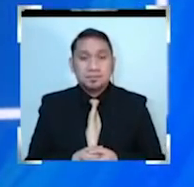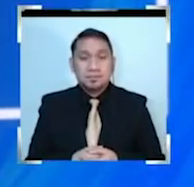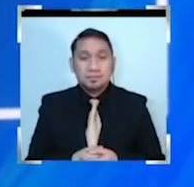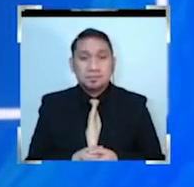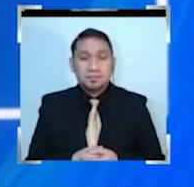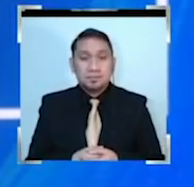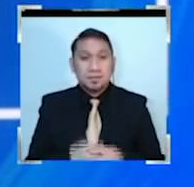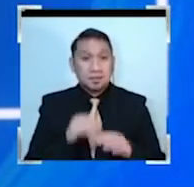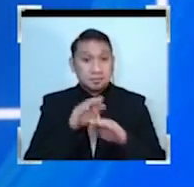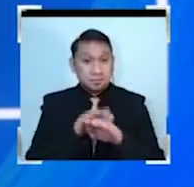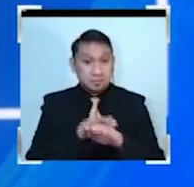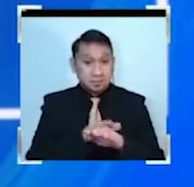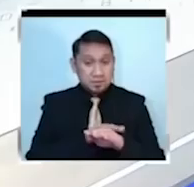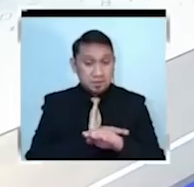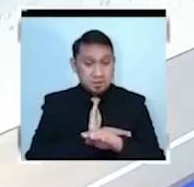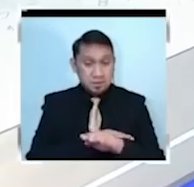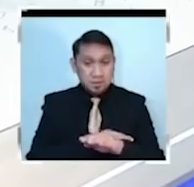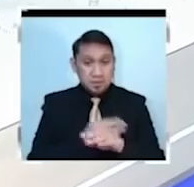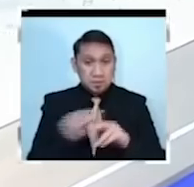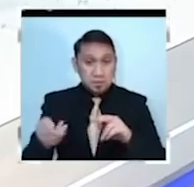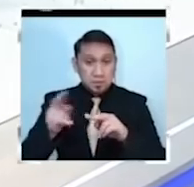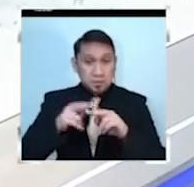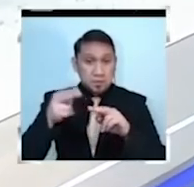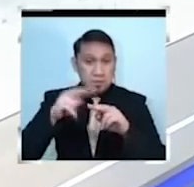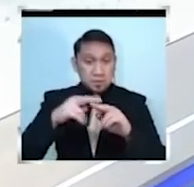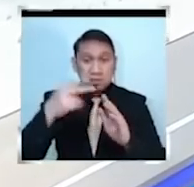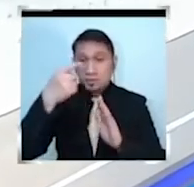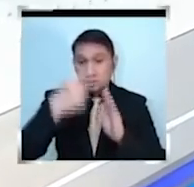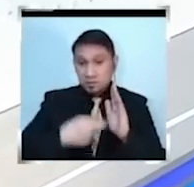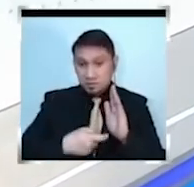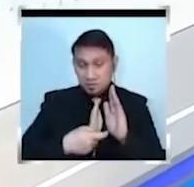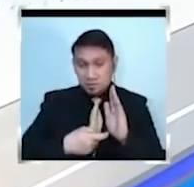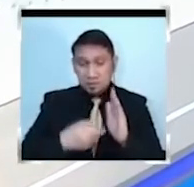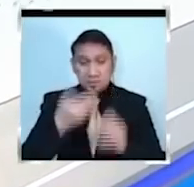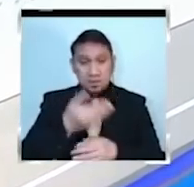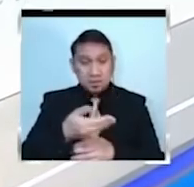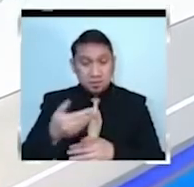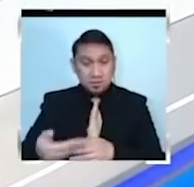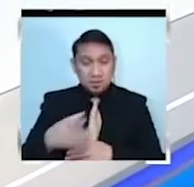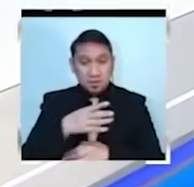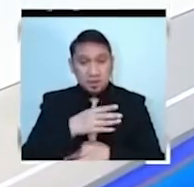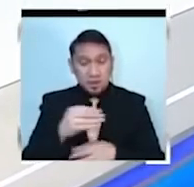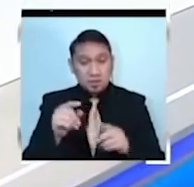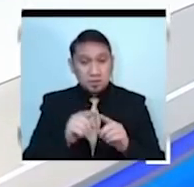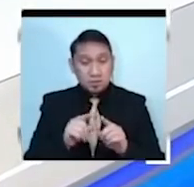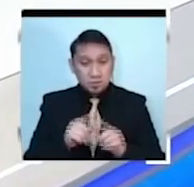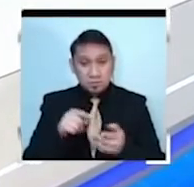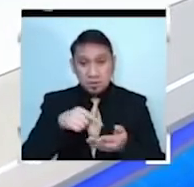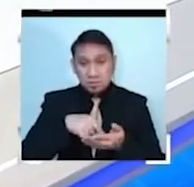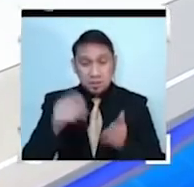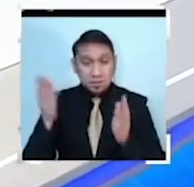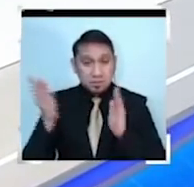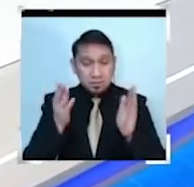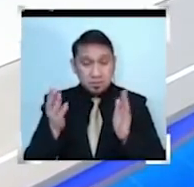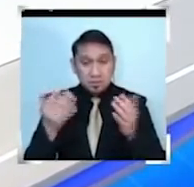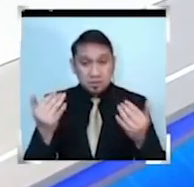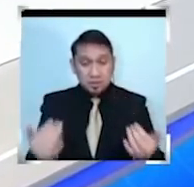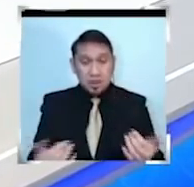Bumagal ang inflation o bilis ang pagtaas ng presyo ng mga bilihin at singil sa serbisyo sa buong bansa pagpasok ng